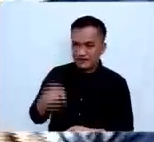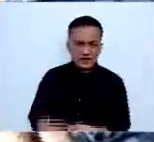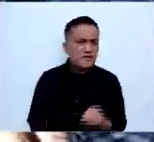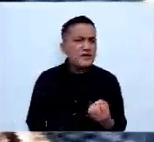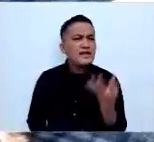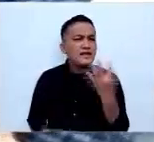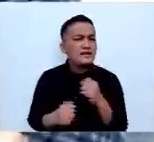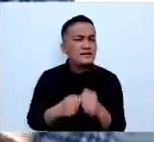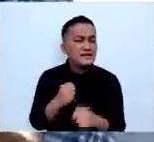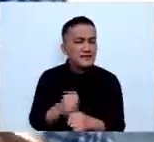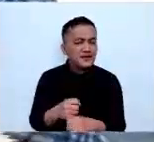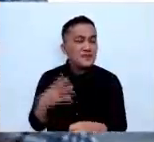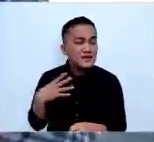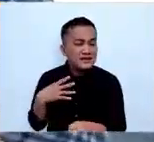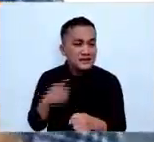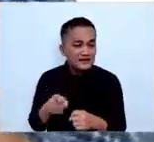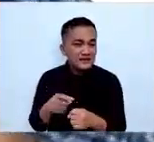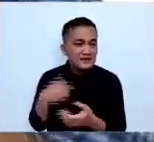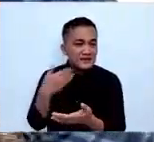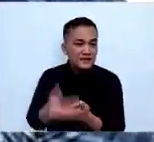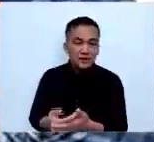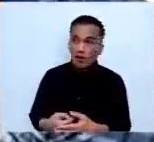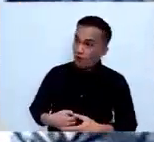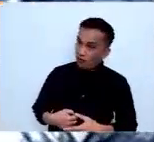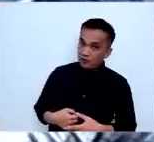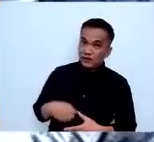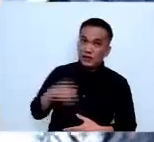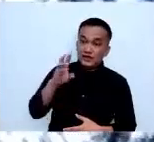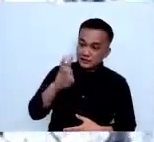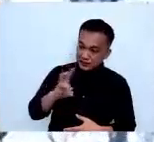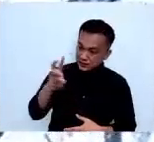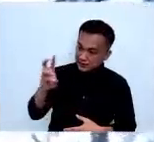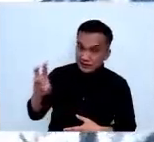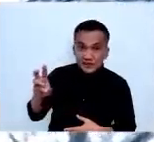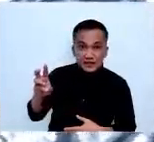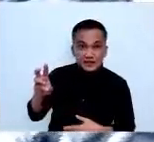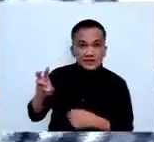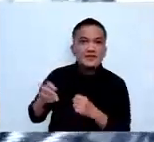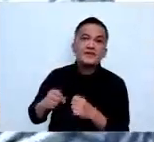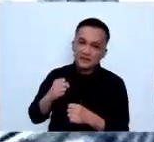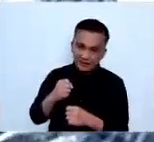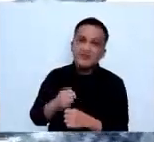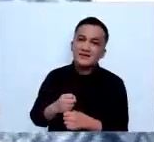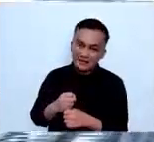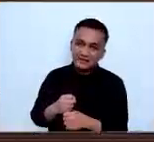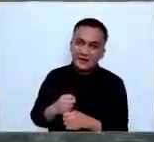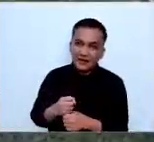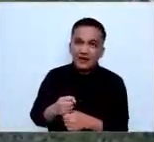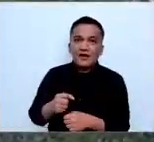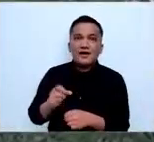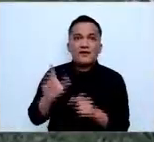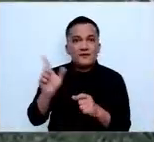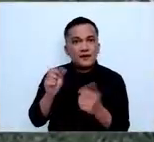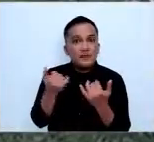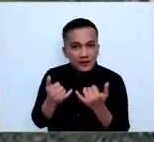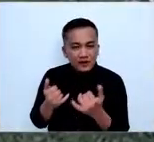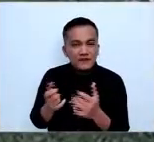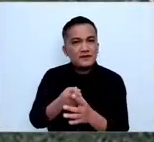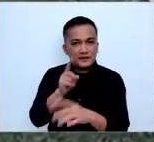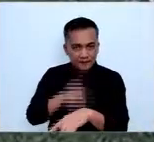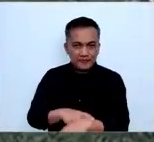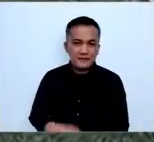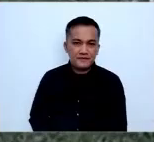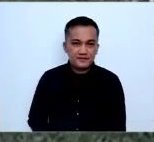kayo naghintay para makapunta dito? Naku, 66 years. Wow. Ngayon lang ako napunta rito. At syempre,